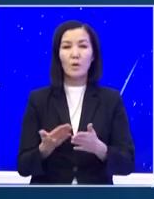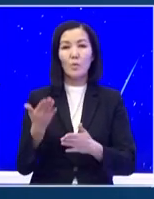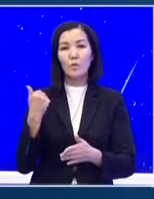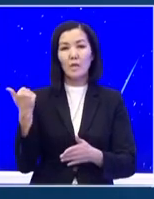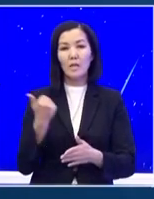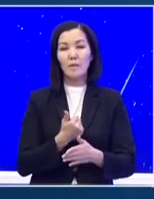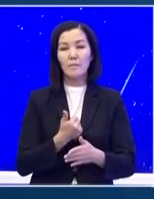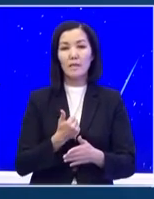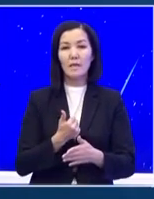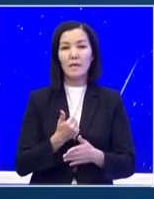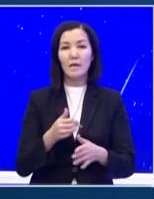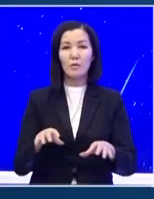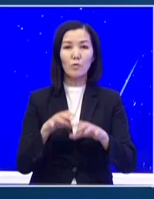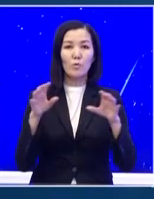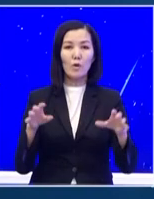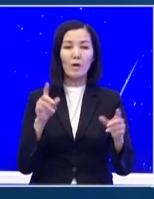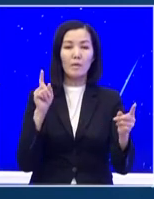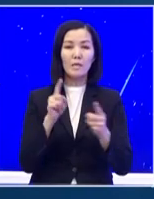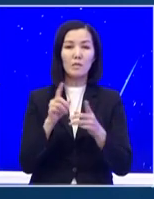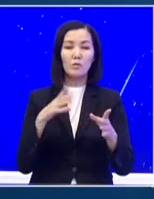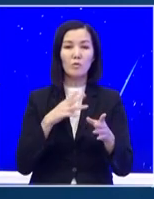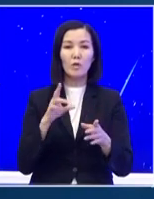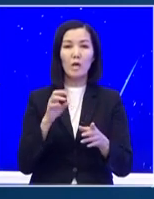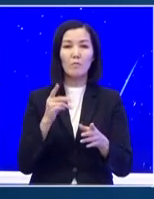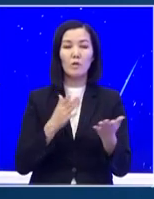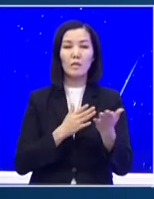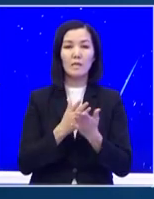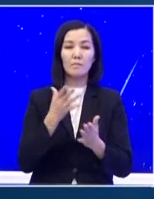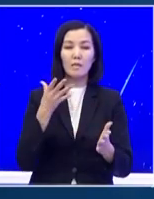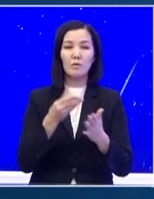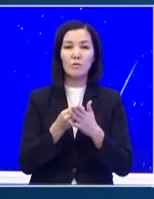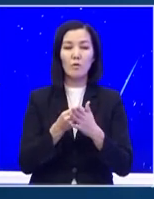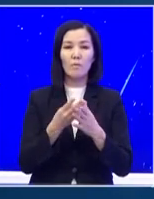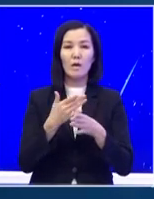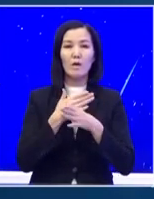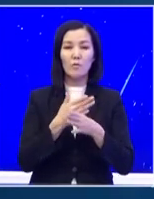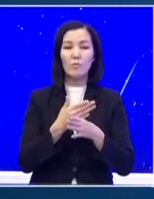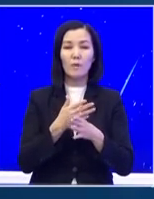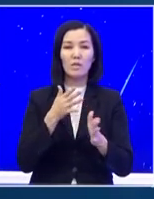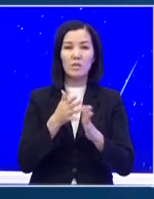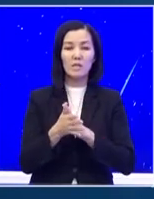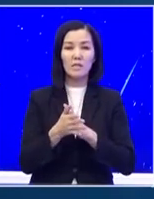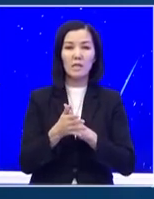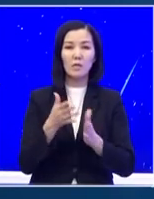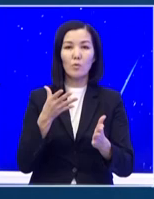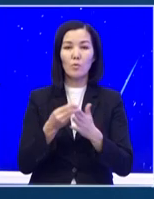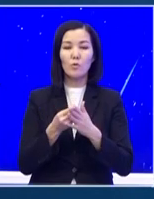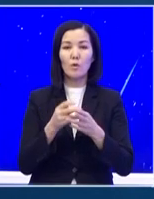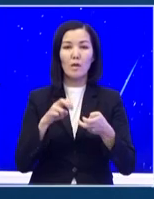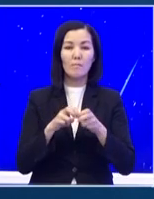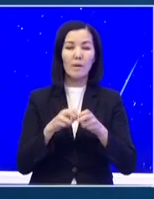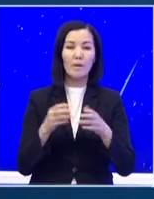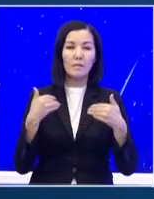аптада алқа төрағасымен кездесу өткіздік. Онда коммуналдық қызметтердің төлемі, субсидия, шығындардың бір бөлігін өту бойынша мәселе